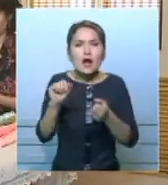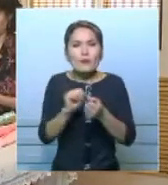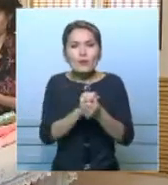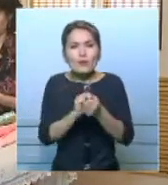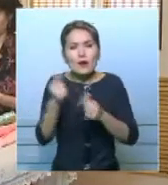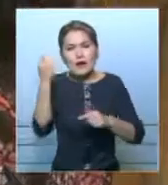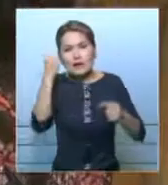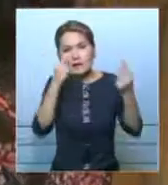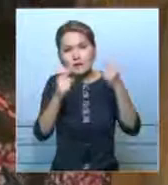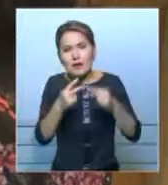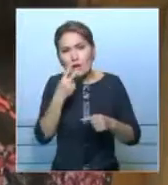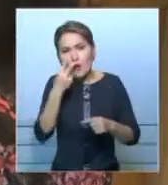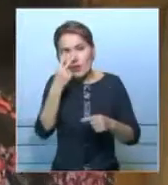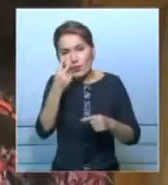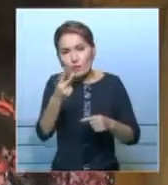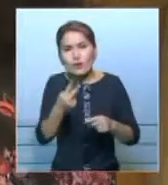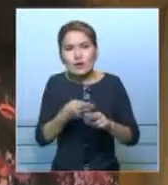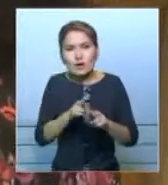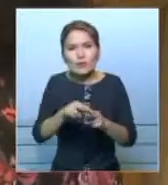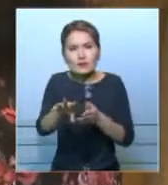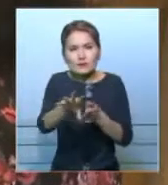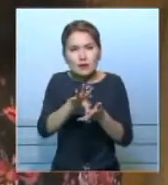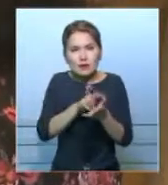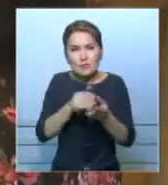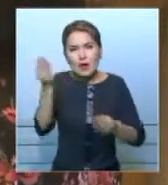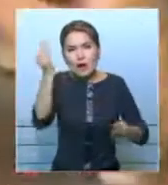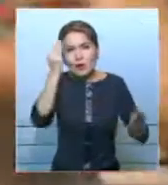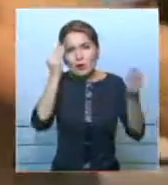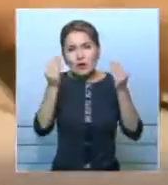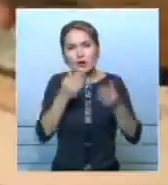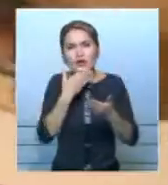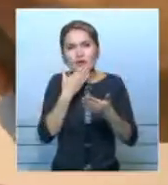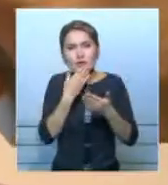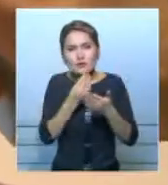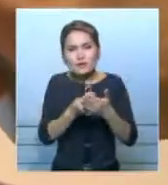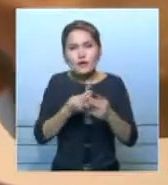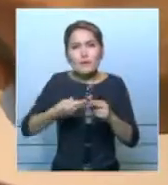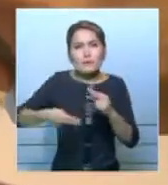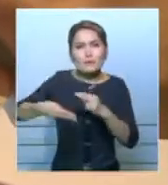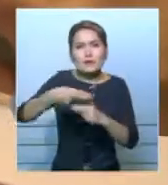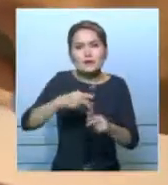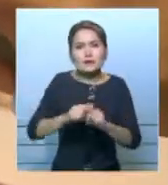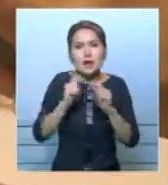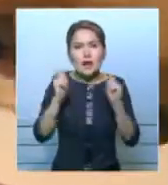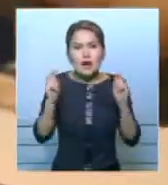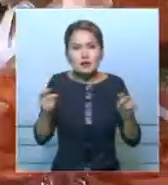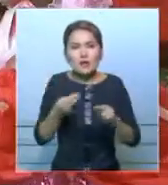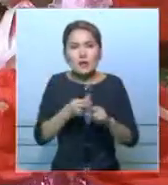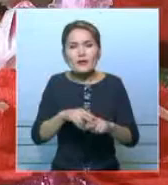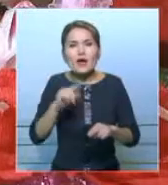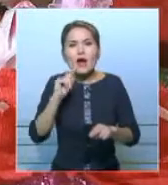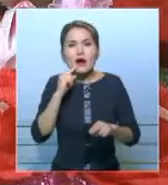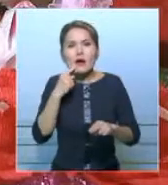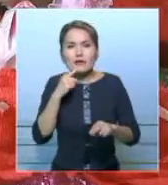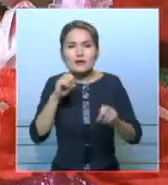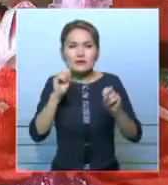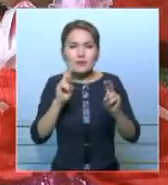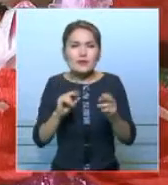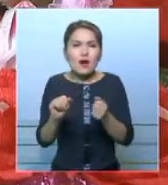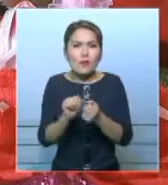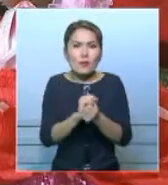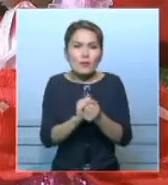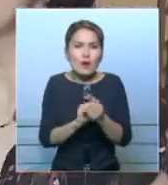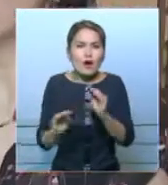Өнер онап, өнеге тұтады. Қиялы ұшқыр шебер кондитер өнімдерін тәтті дизайнмен әзірлейді. Бұл көзге қуаныш сыйлайды, дейді